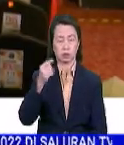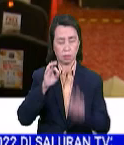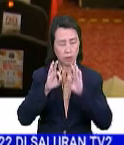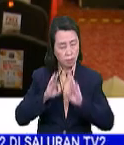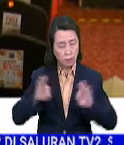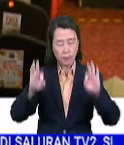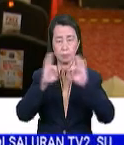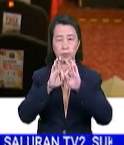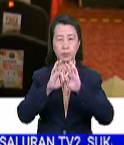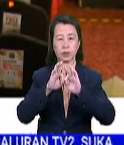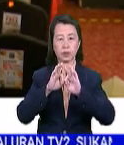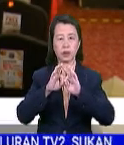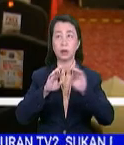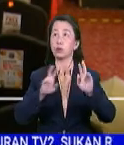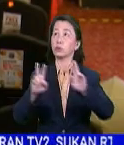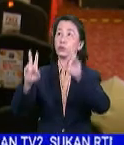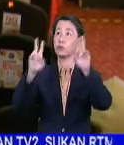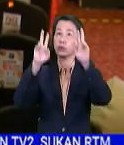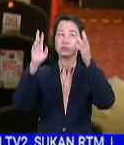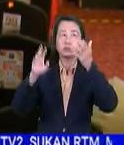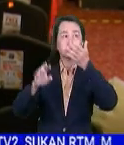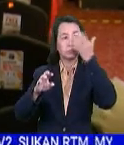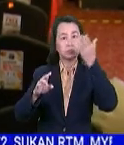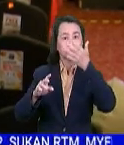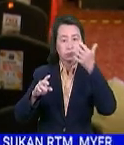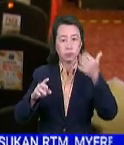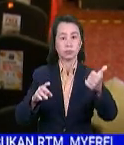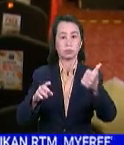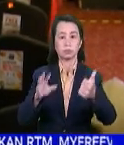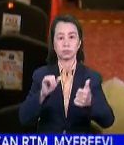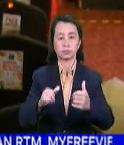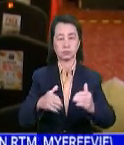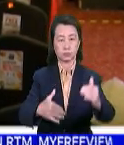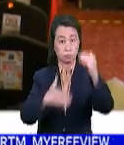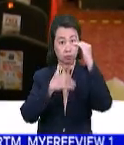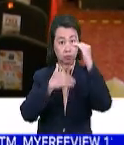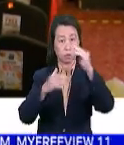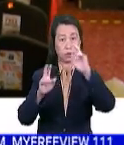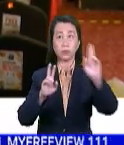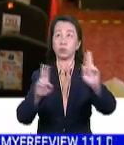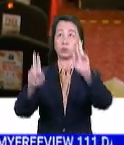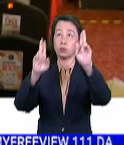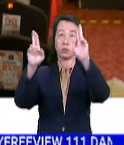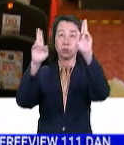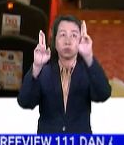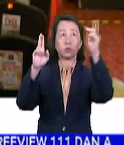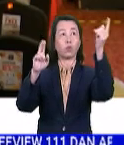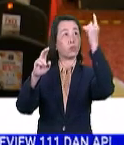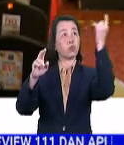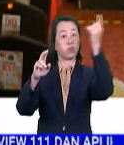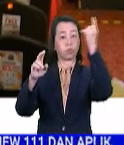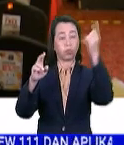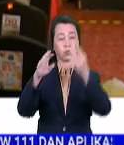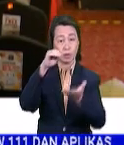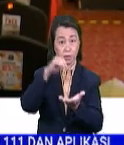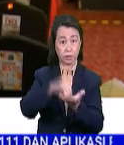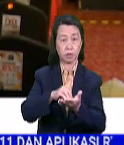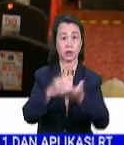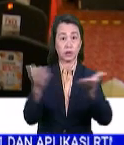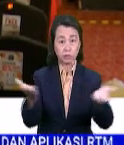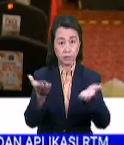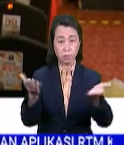beratkan soal pengudaraan yang mana tahap pengudaraan atau ventilation di World Trade Center Kuala